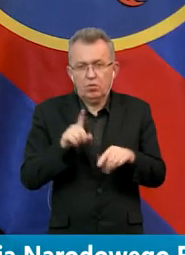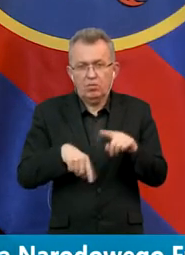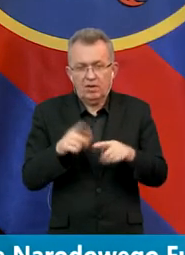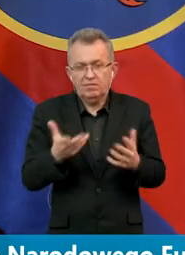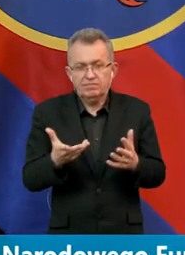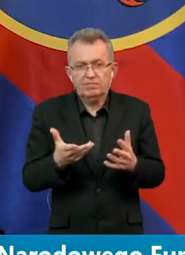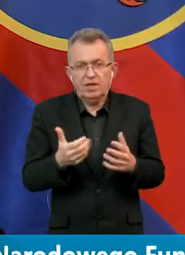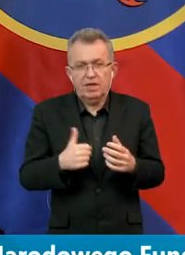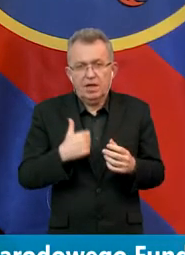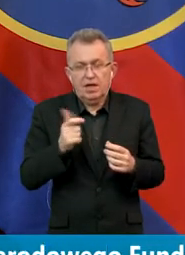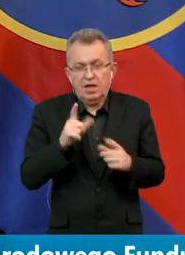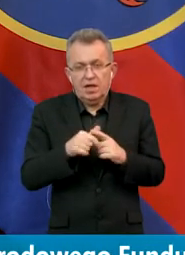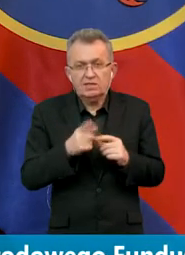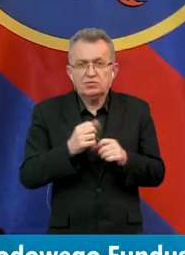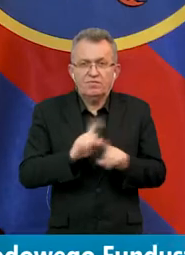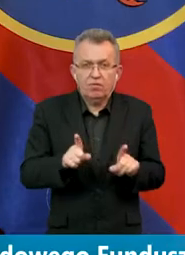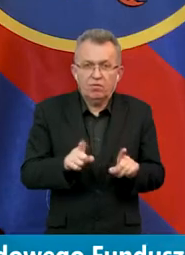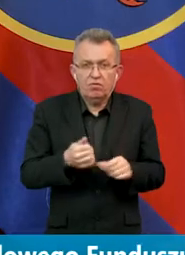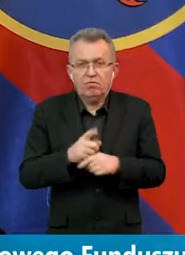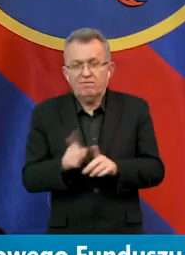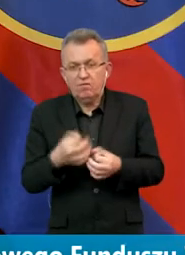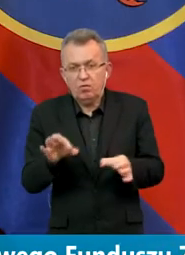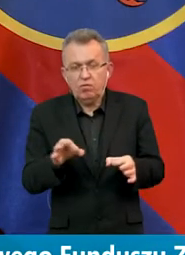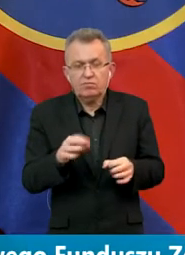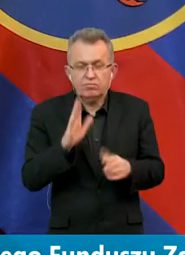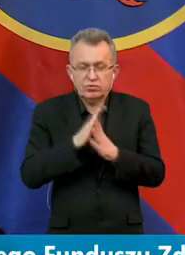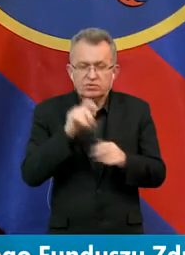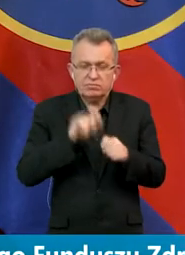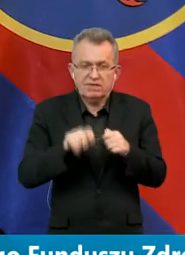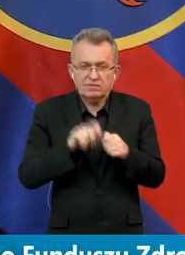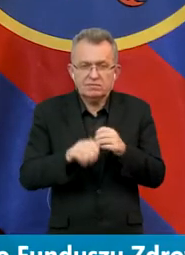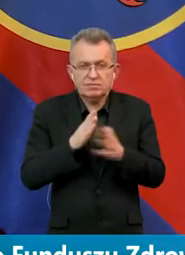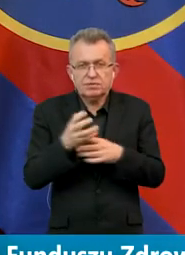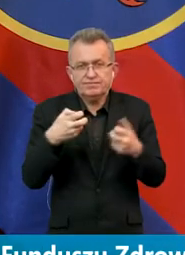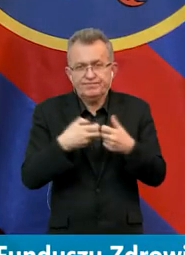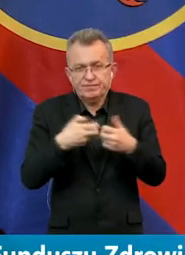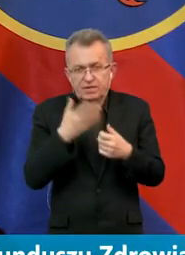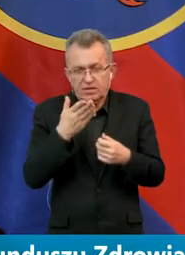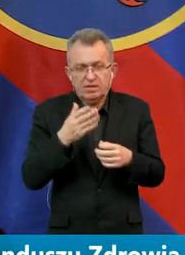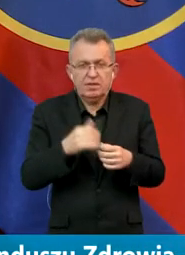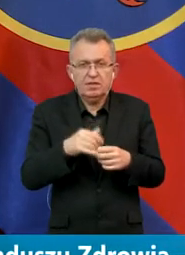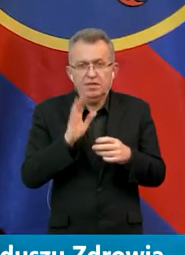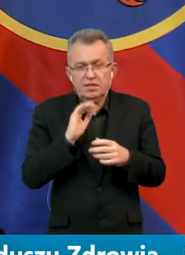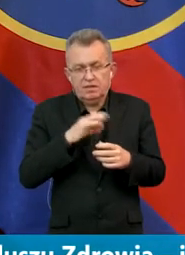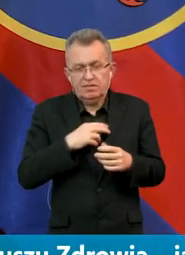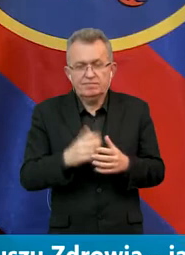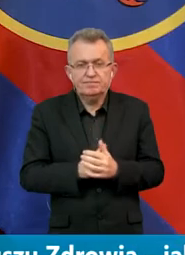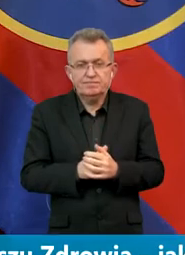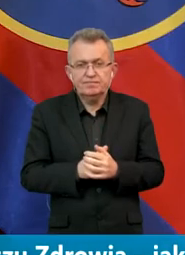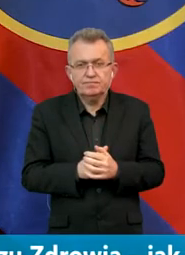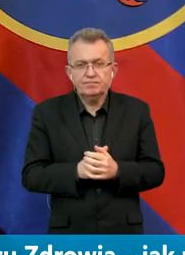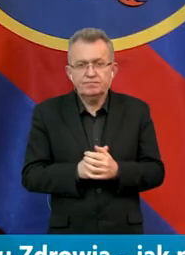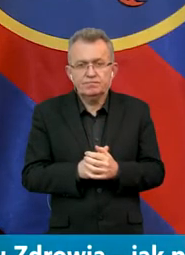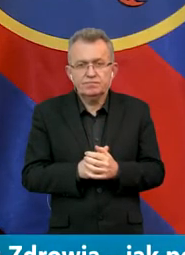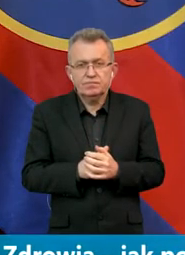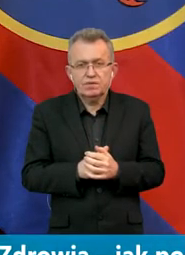normalności, ale co wolno, czego nie wolno, to sprawdzajcie na bieżąco, czy też na stronach rządowych, czy też na naszych.